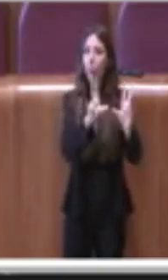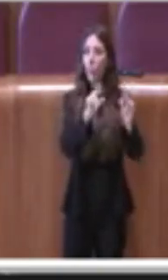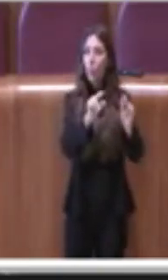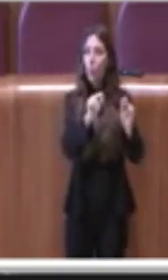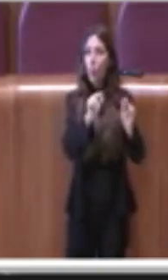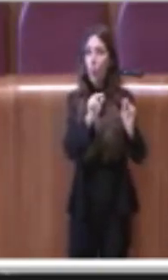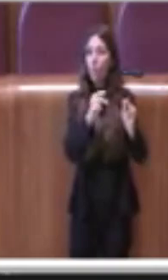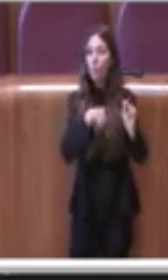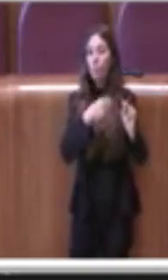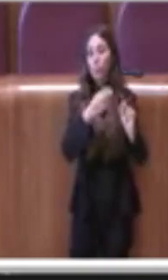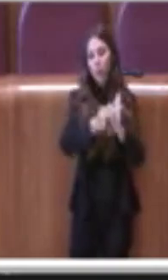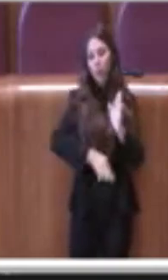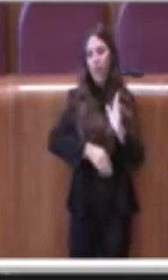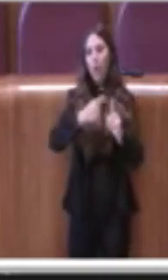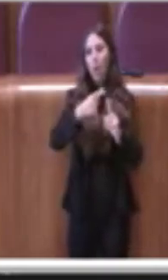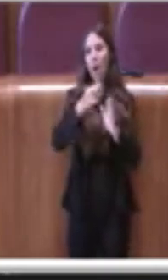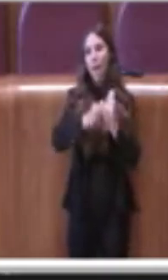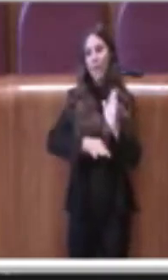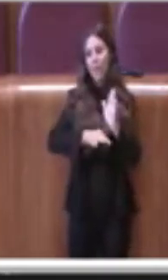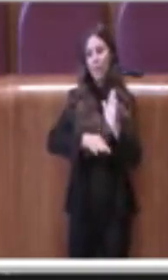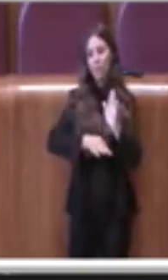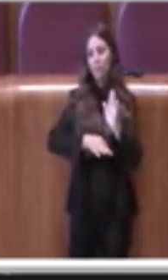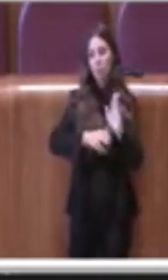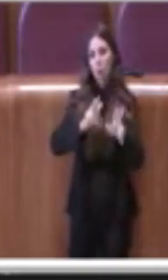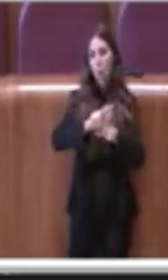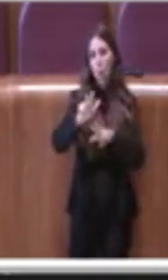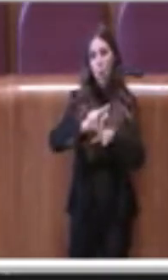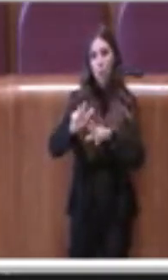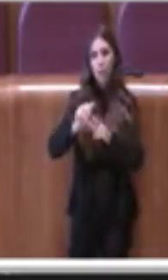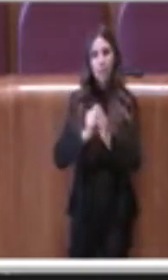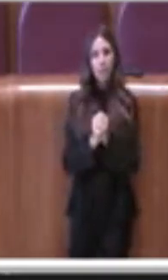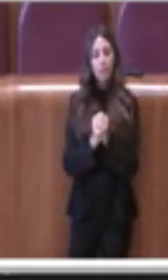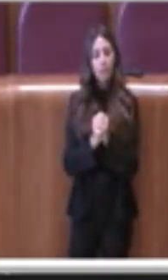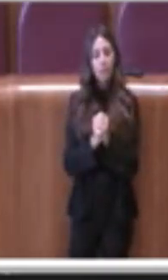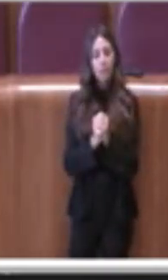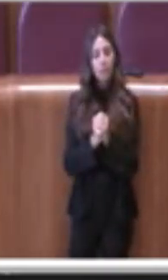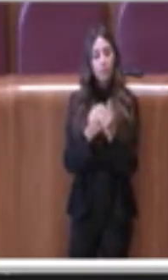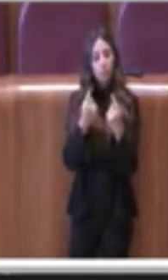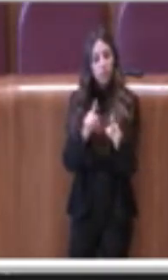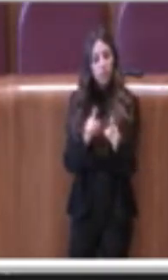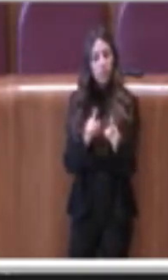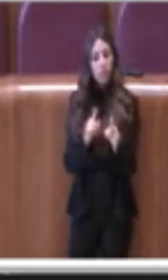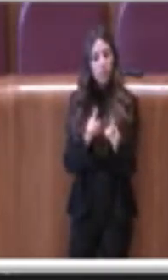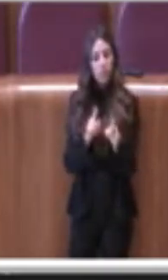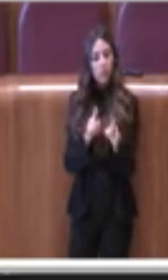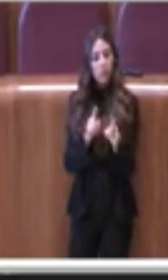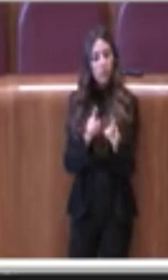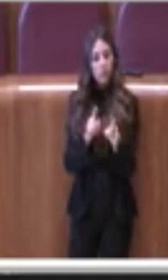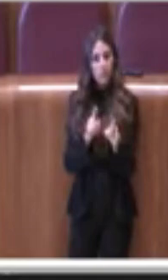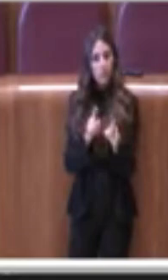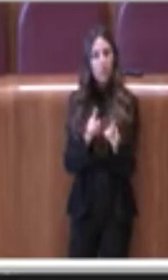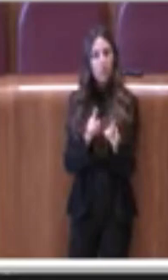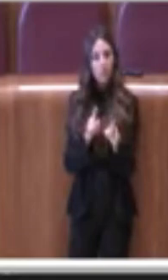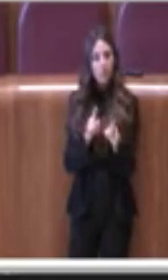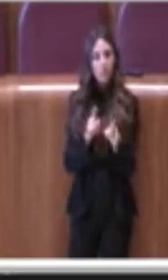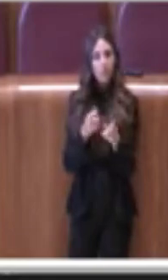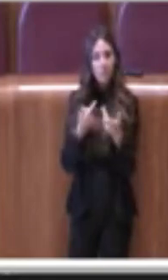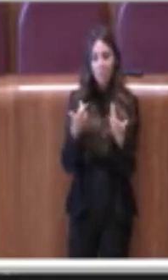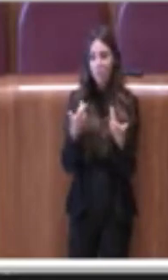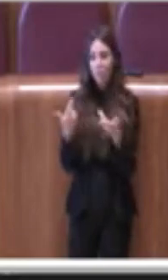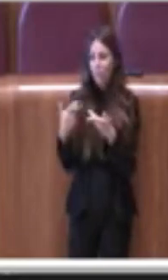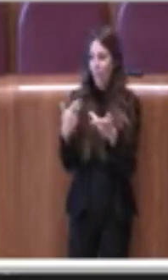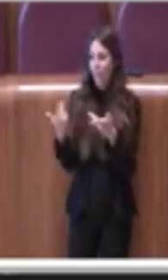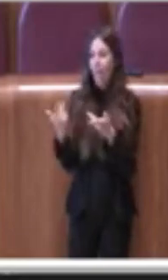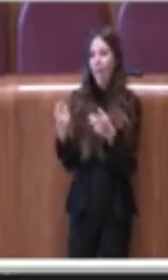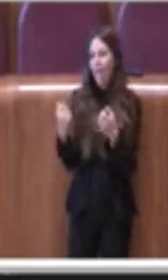altri regolamenti sul verde per gli altri comuni. E oltre a questo, insomma, abbiamo portato tante